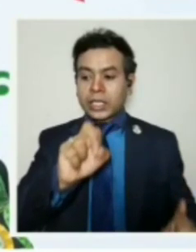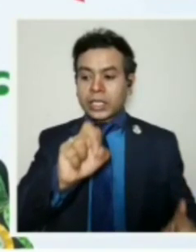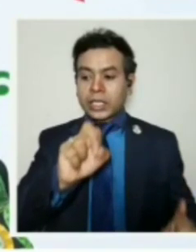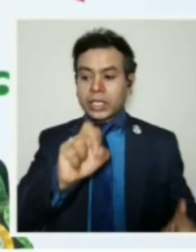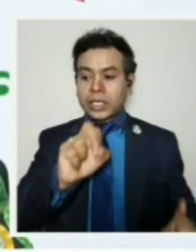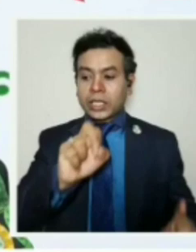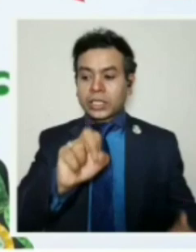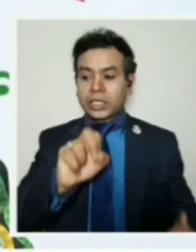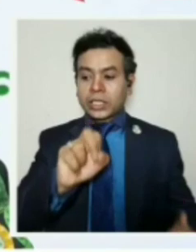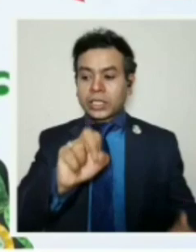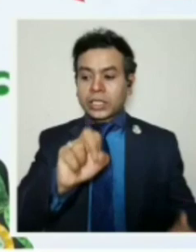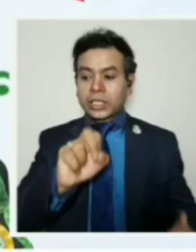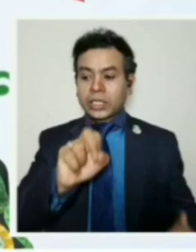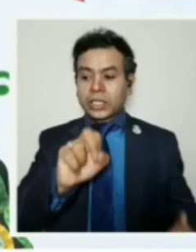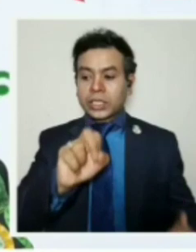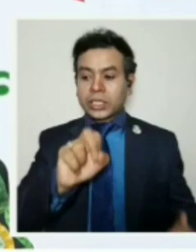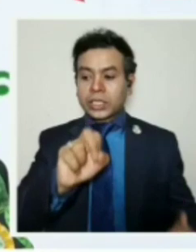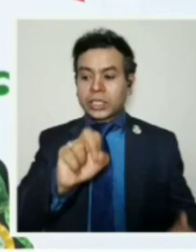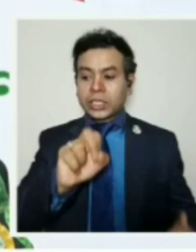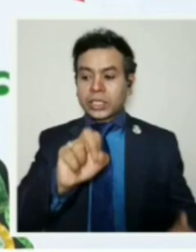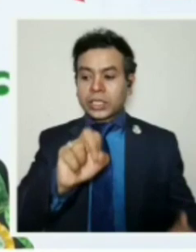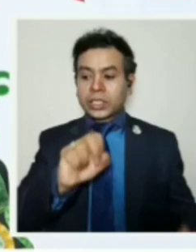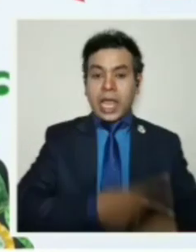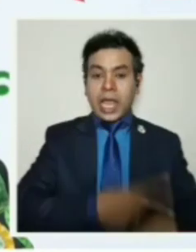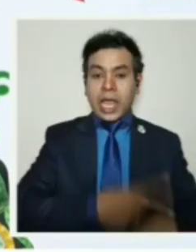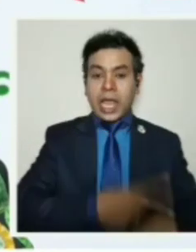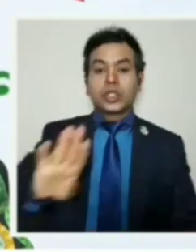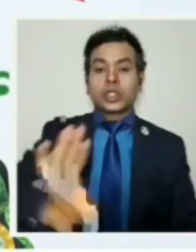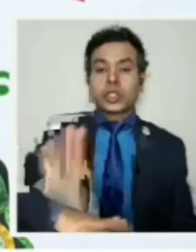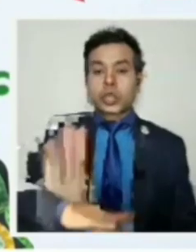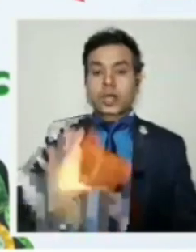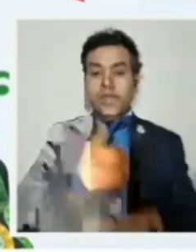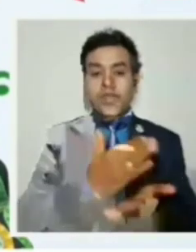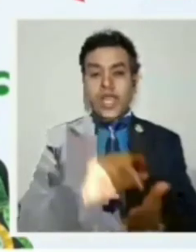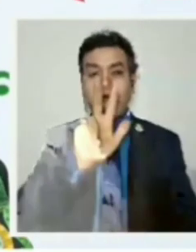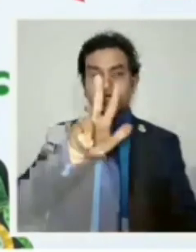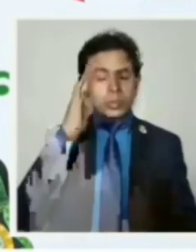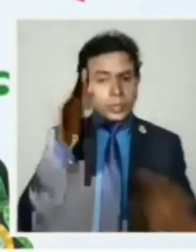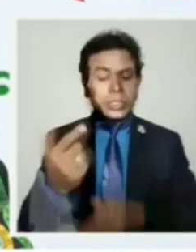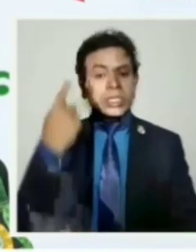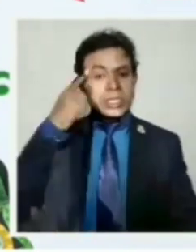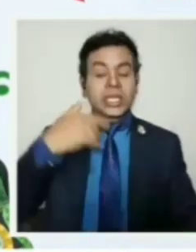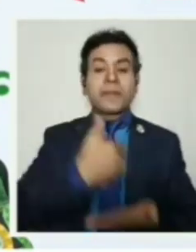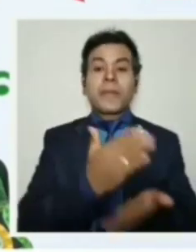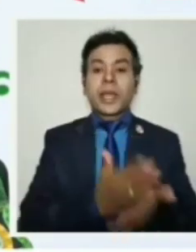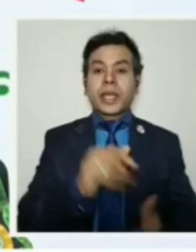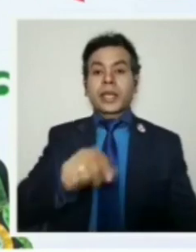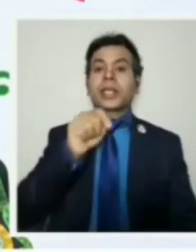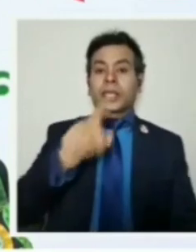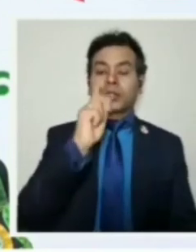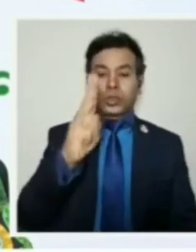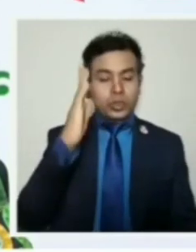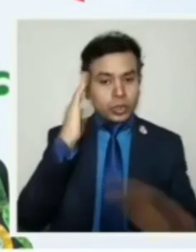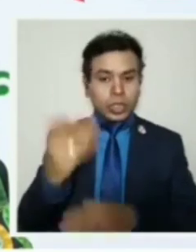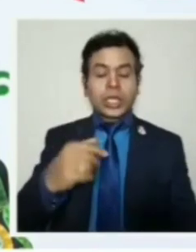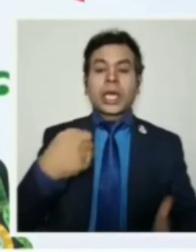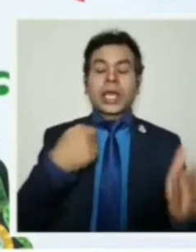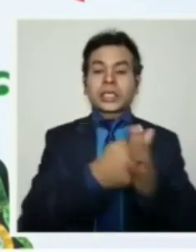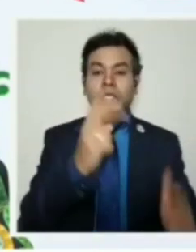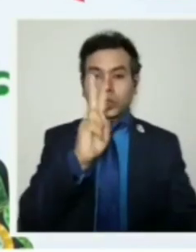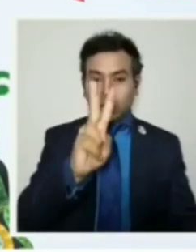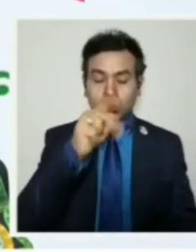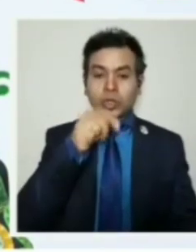2 জন, ময়মনসিংহে 1 জন, খুলনায় 2 জন এবং হাসপাতালে মৃত্যুবরণ করেছেন 30 জন,